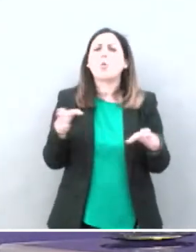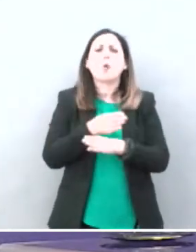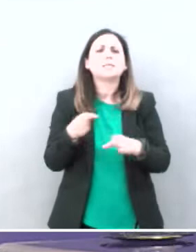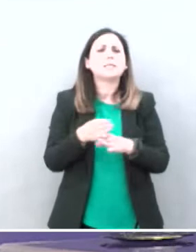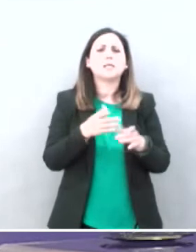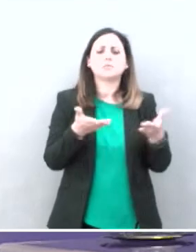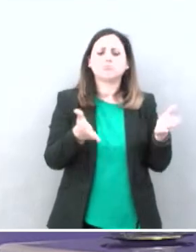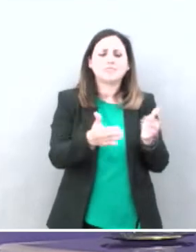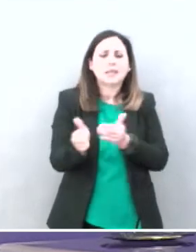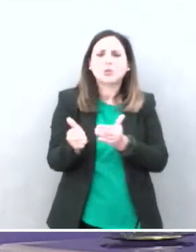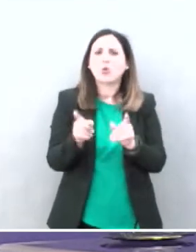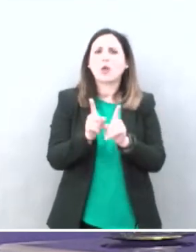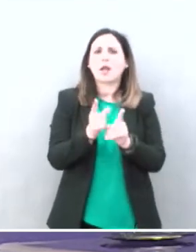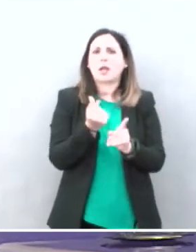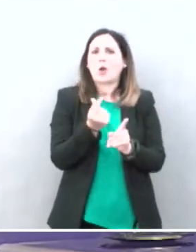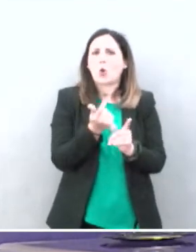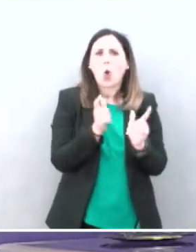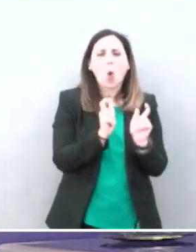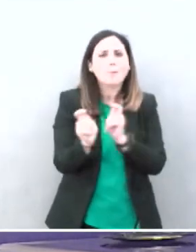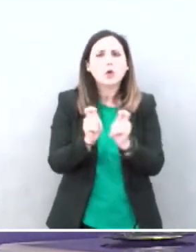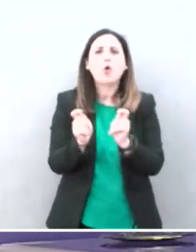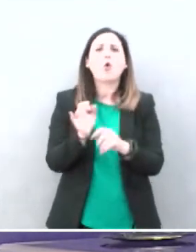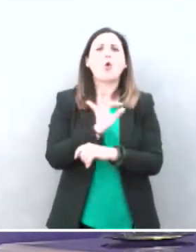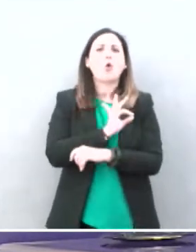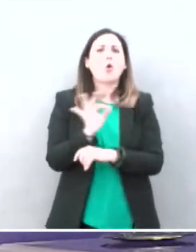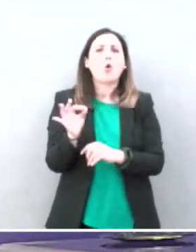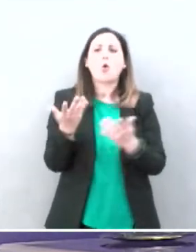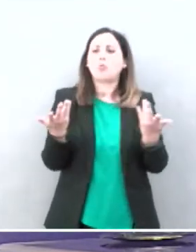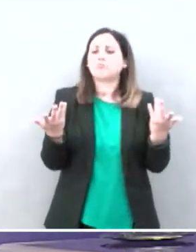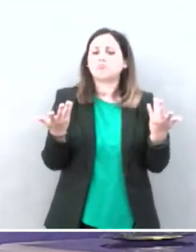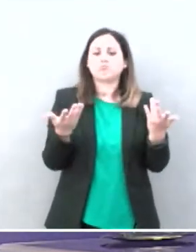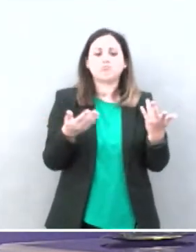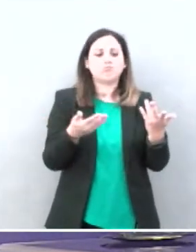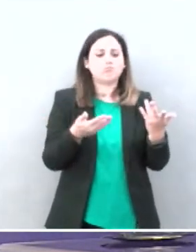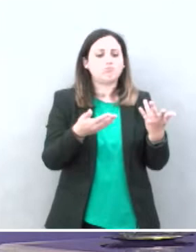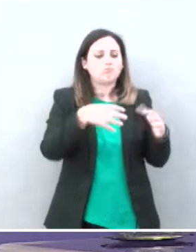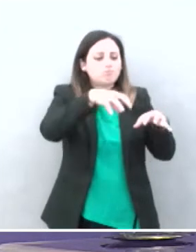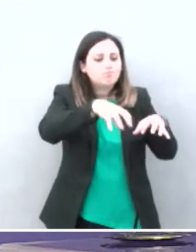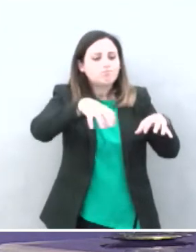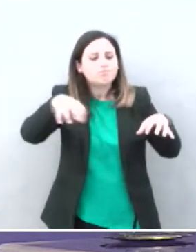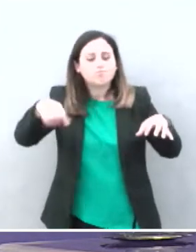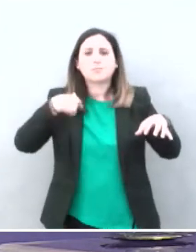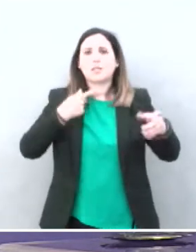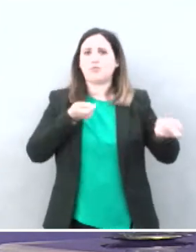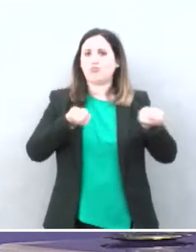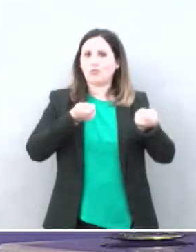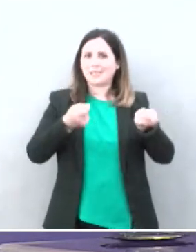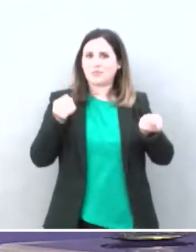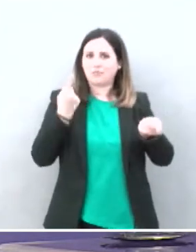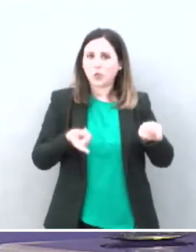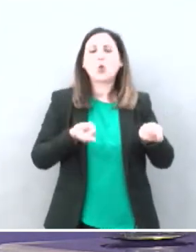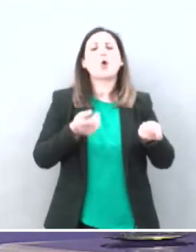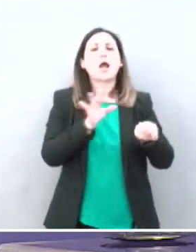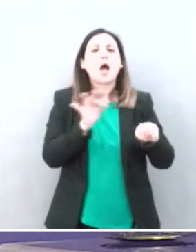economico, in ogni filiera che mi è capitato in qualche modo di gestire e trattare sui